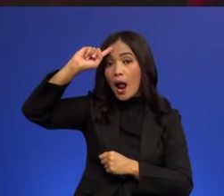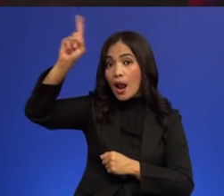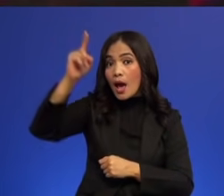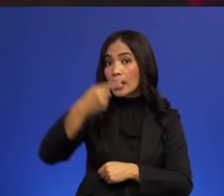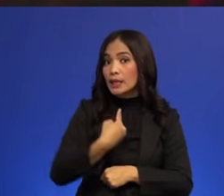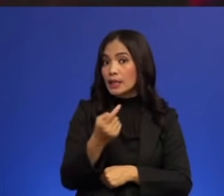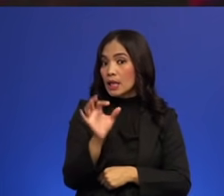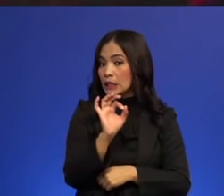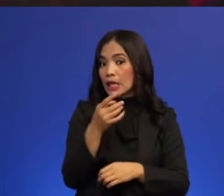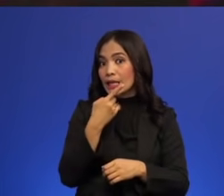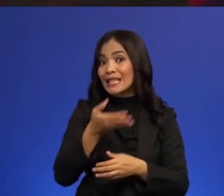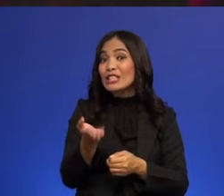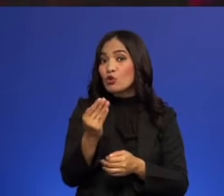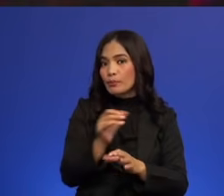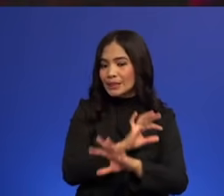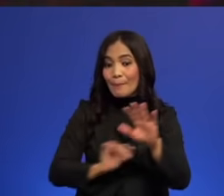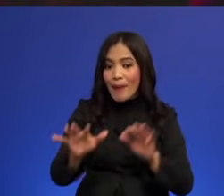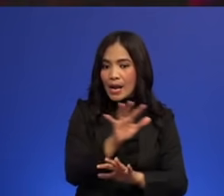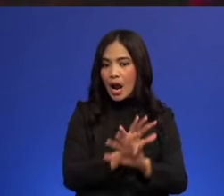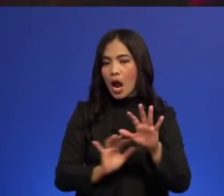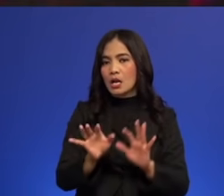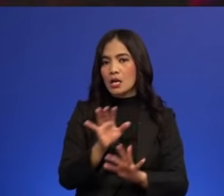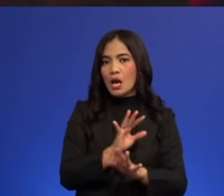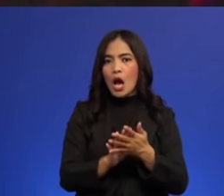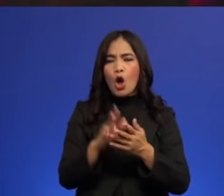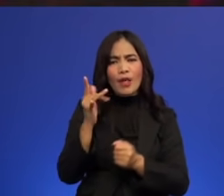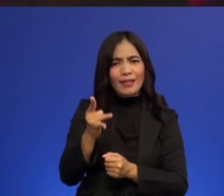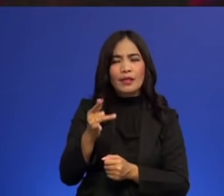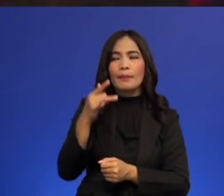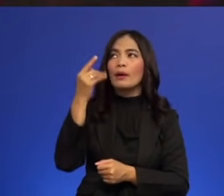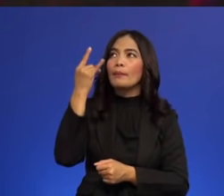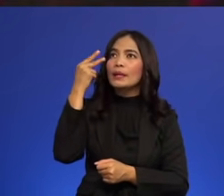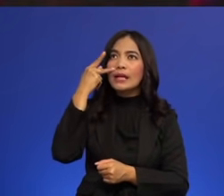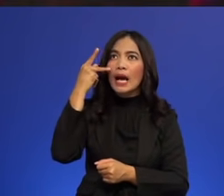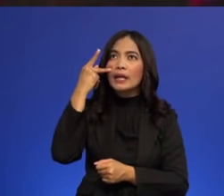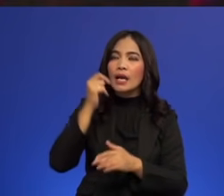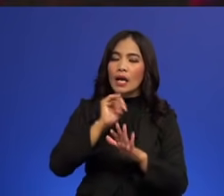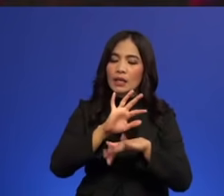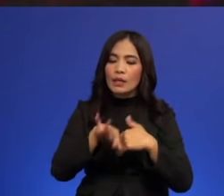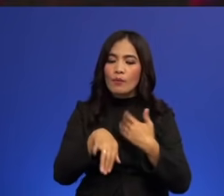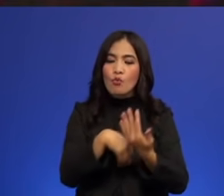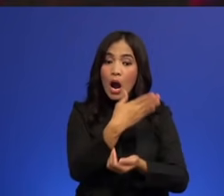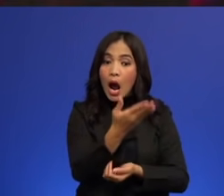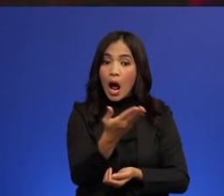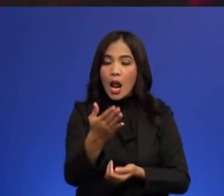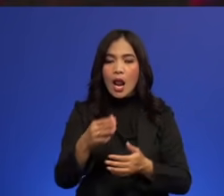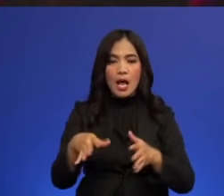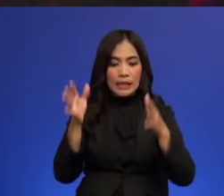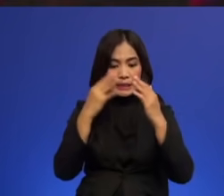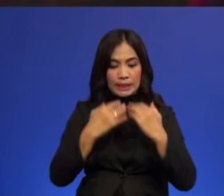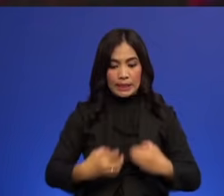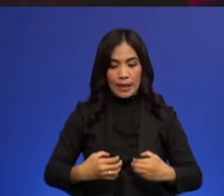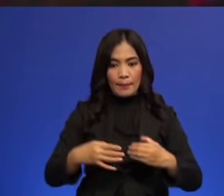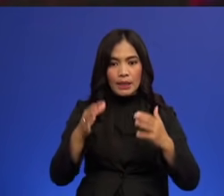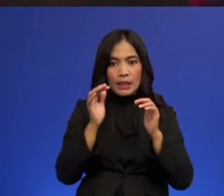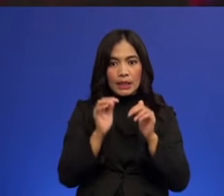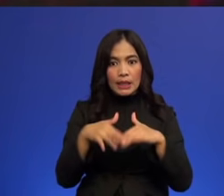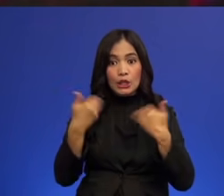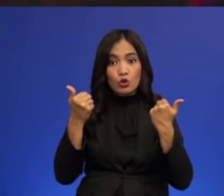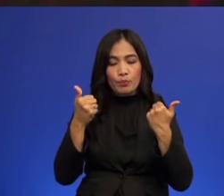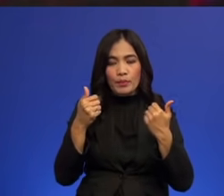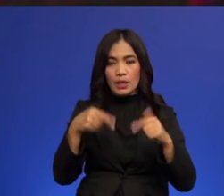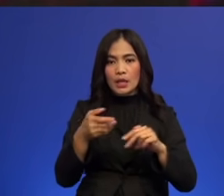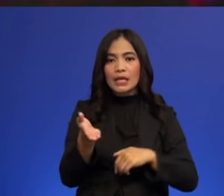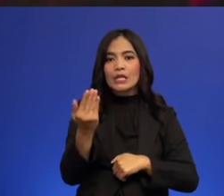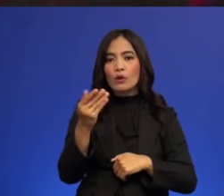tidak ceroboh. Kita mau berjaga-jaga dalam segala hal agar sikap hidup kita tidak